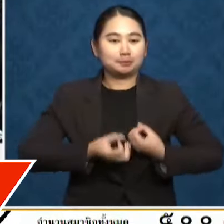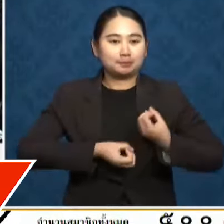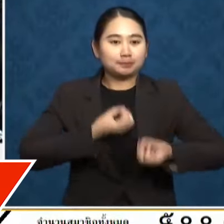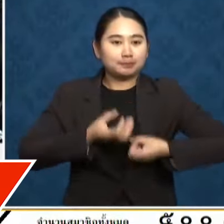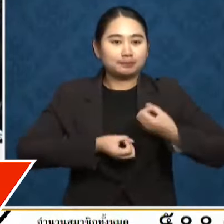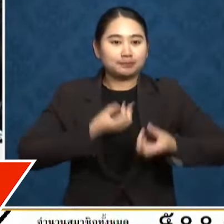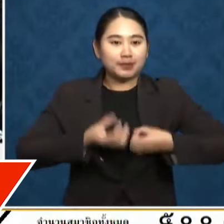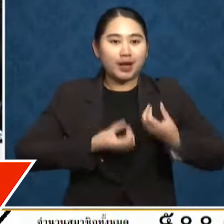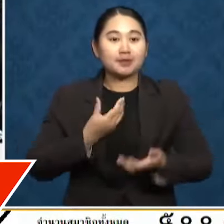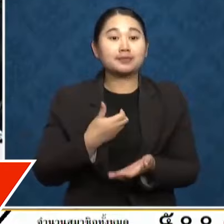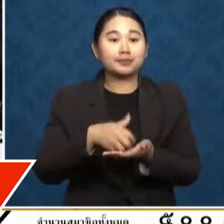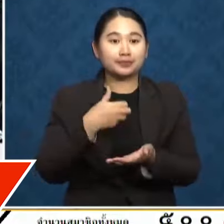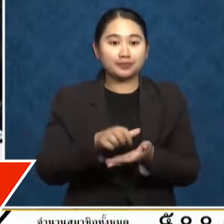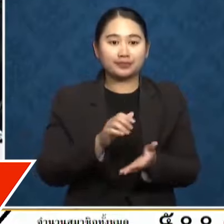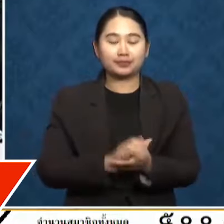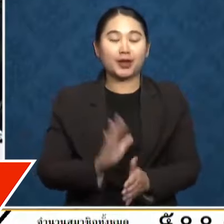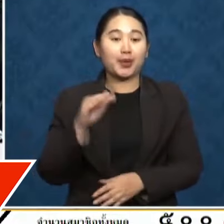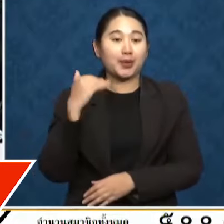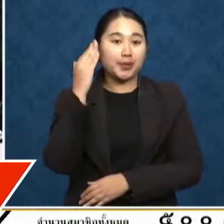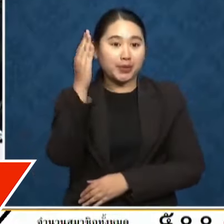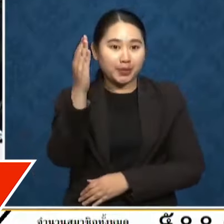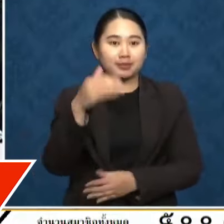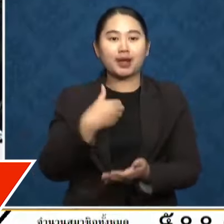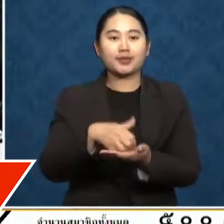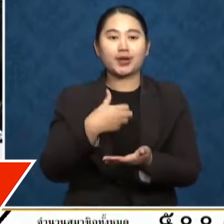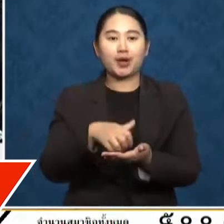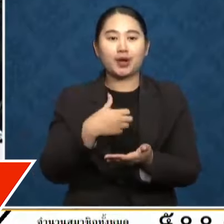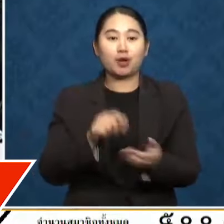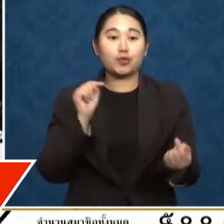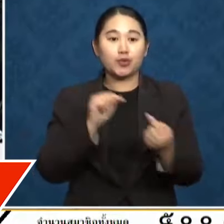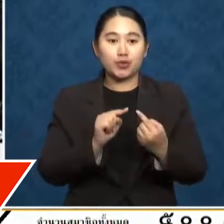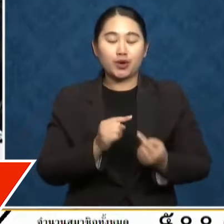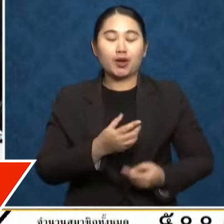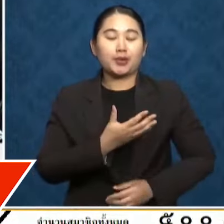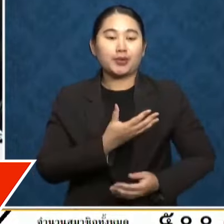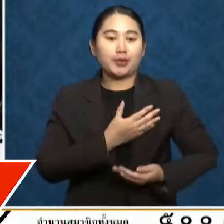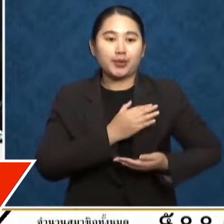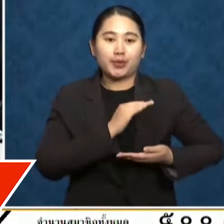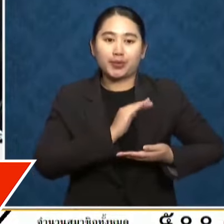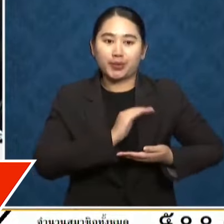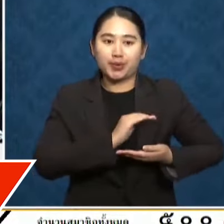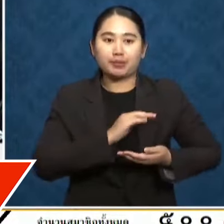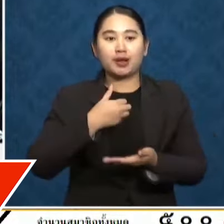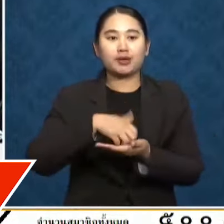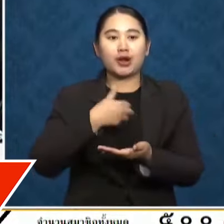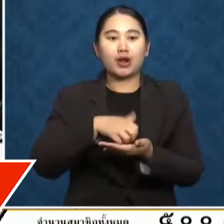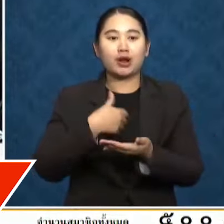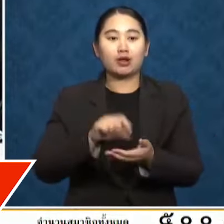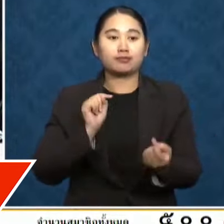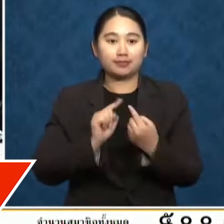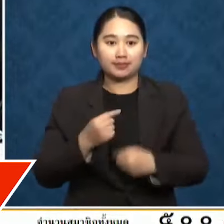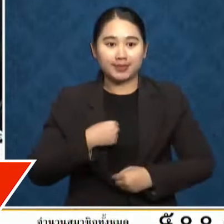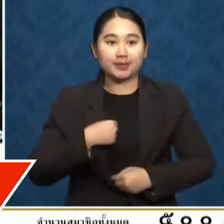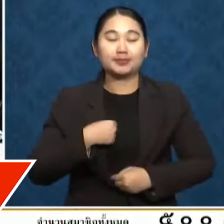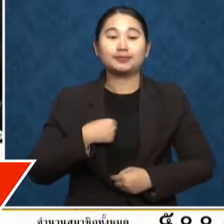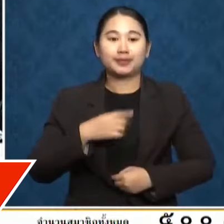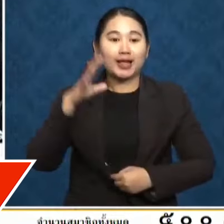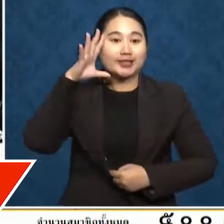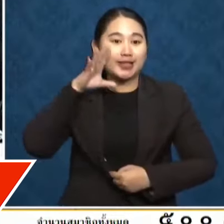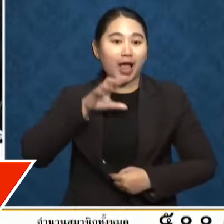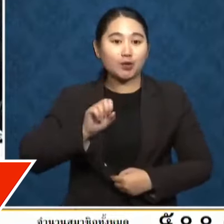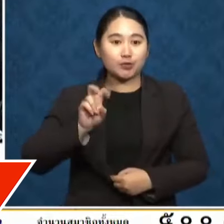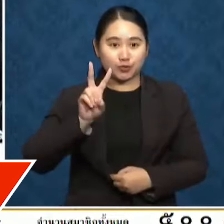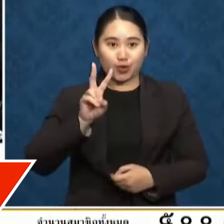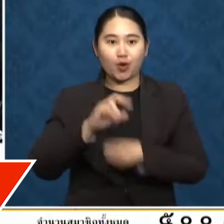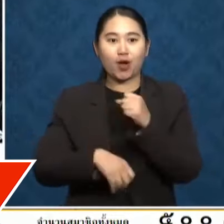สิงที่ดิฉนจะพูดจากนี้จะพูดจากก้นเบื้แ่งจตวิญญาณและหวใจของดิฉันทเป็หญิงข้ามเพศ